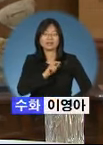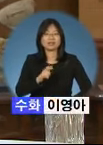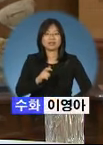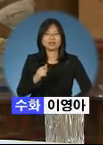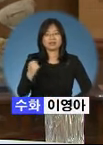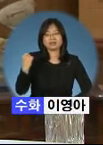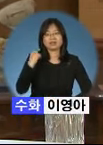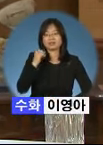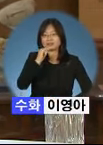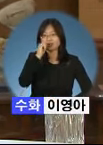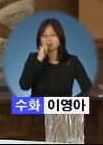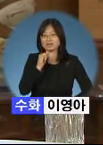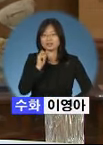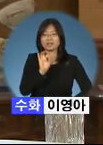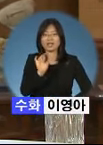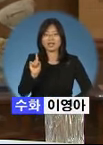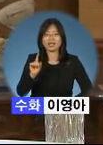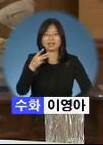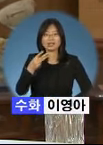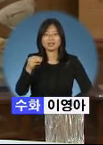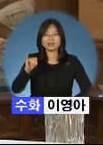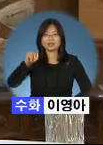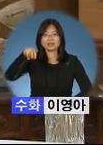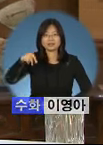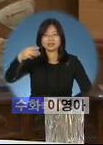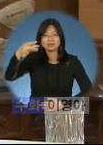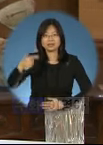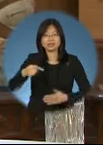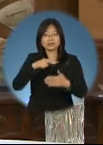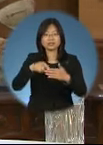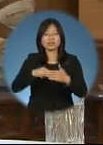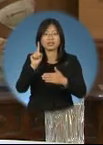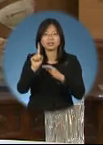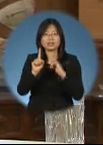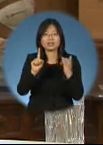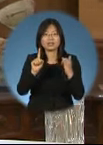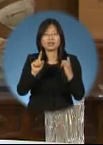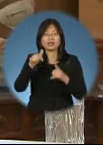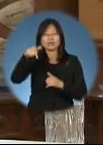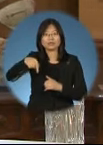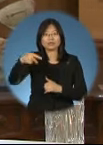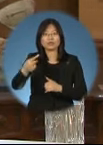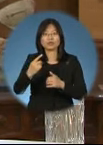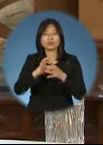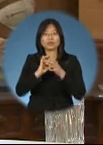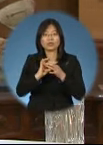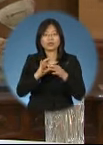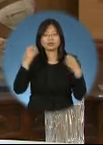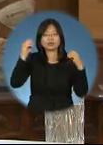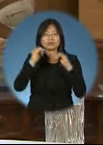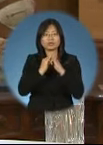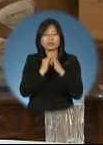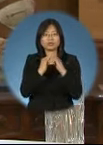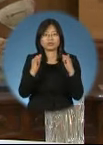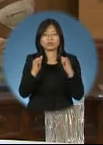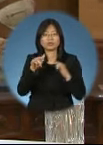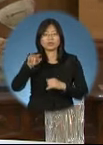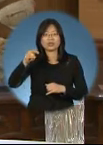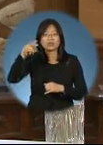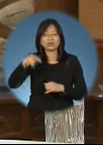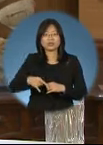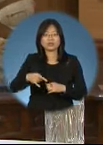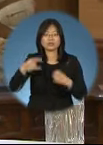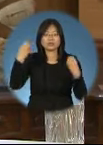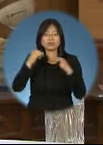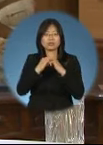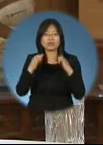한 분입니다. 보통 구도의 춤꾼, 전위무용가 이렇게 불리우시죠. 그뿐 아닙니다.